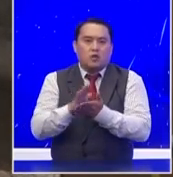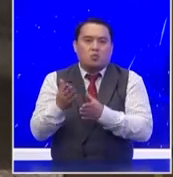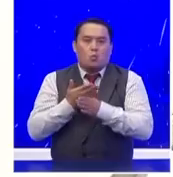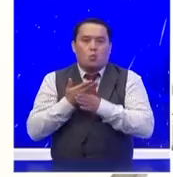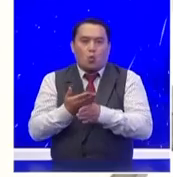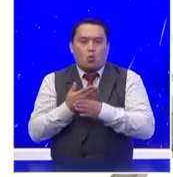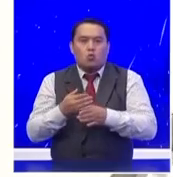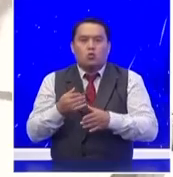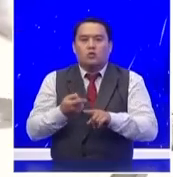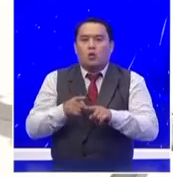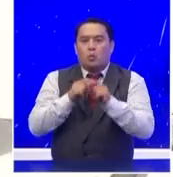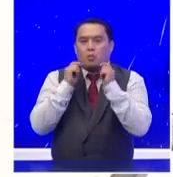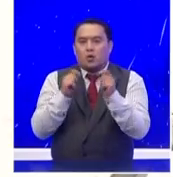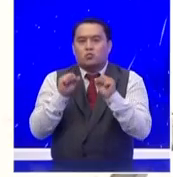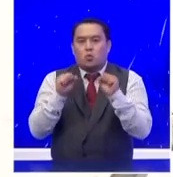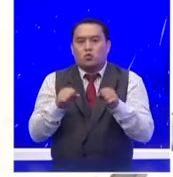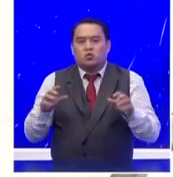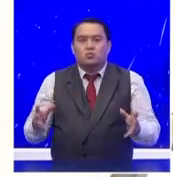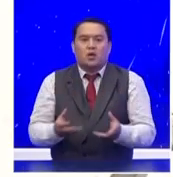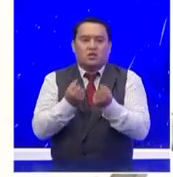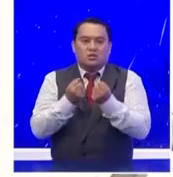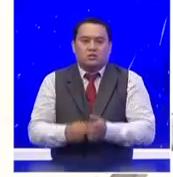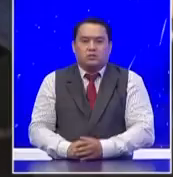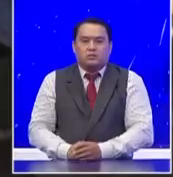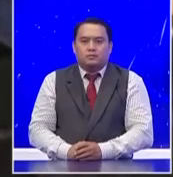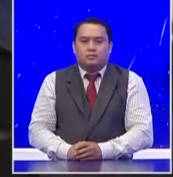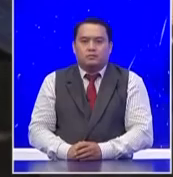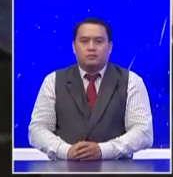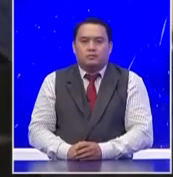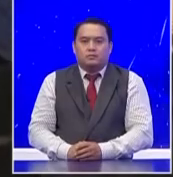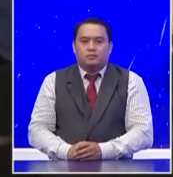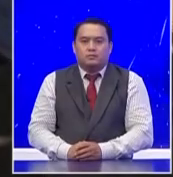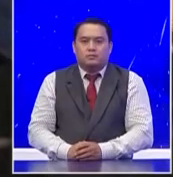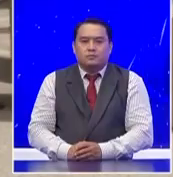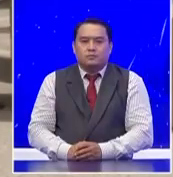Без преувеличения такой подарок может спасти чью-то жизнь, добавили они.